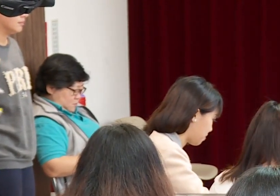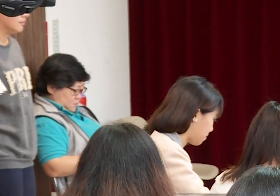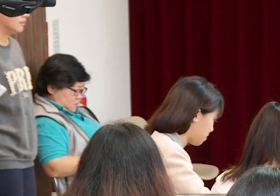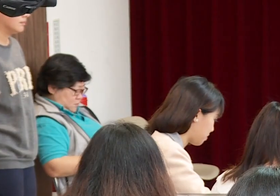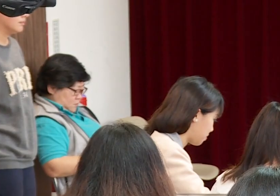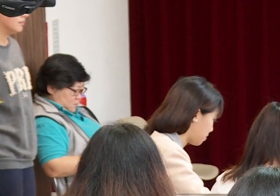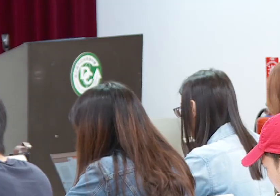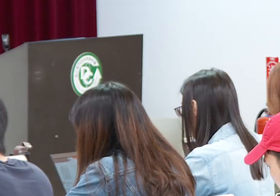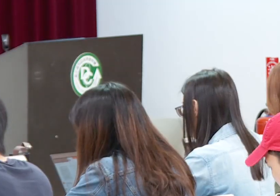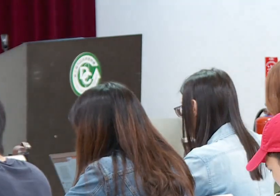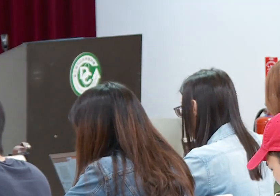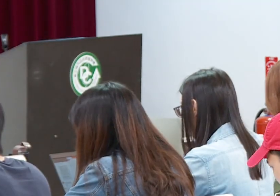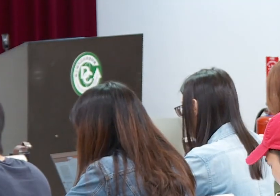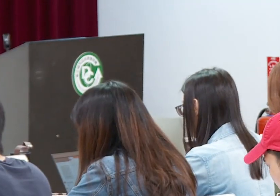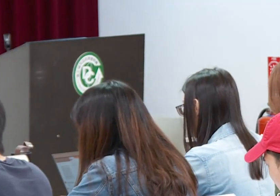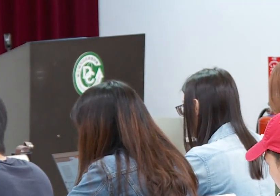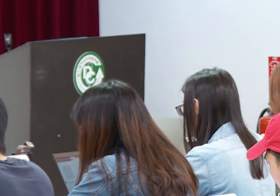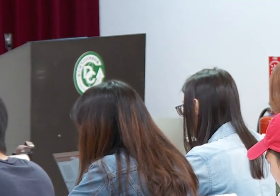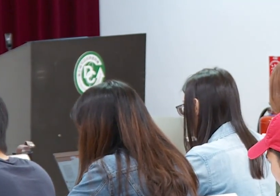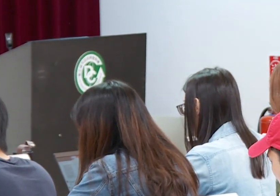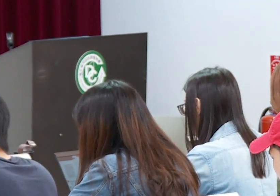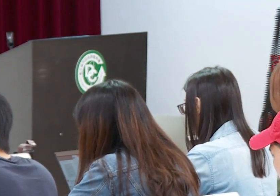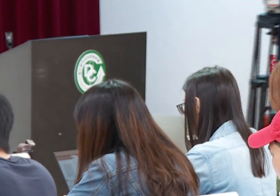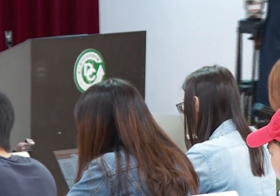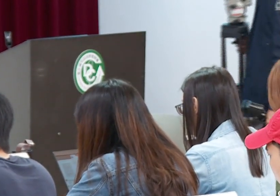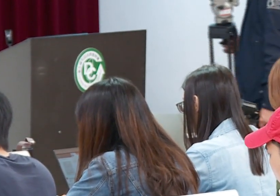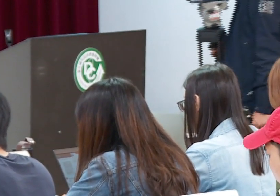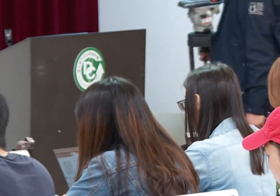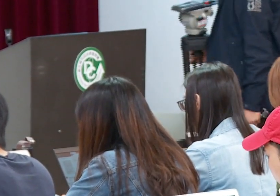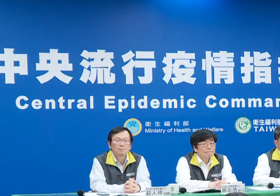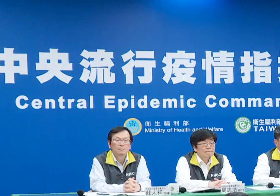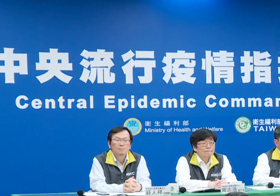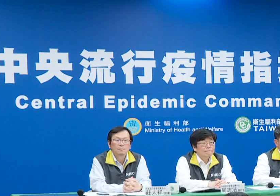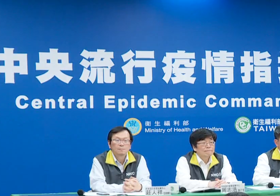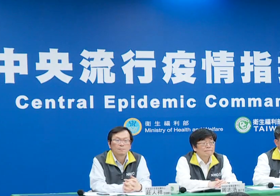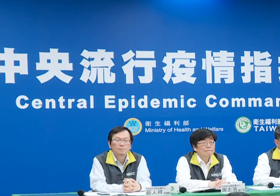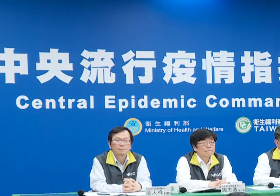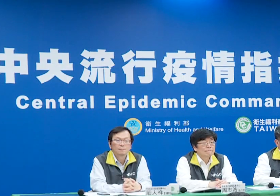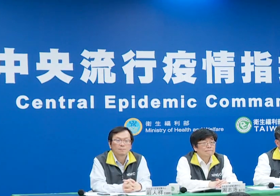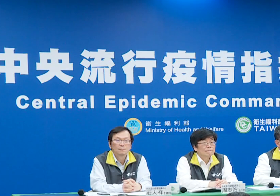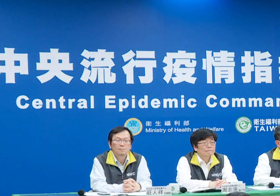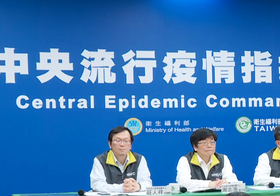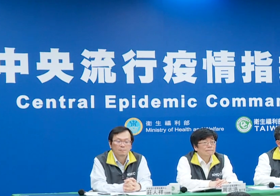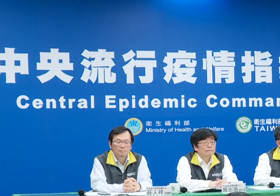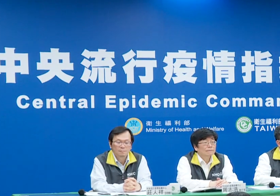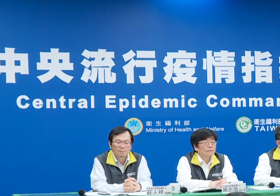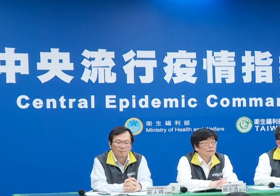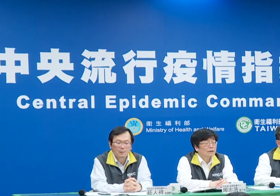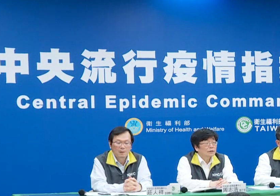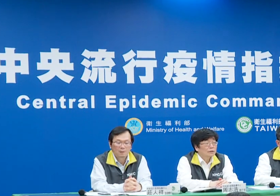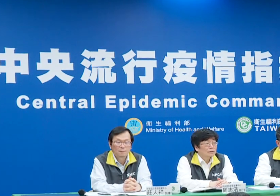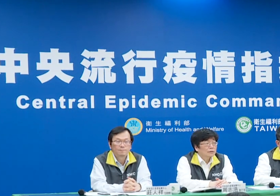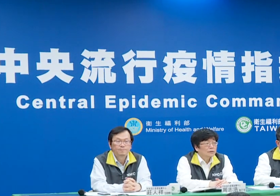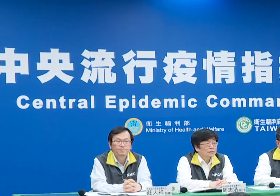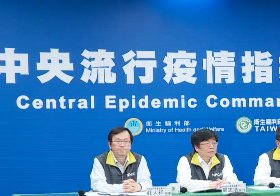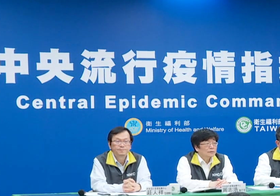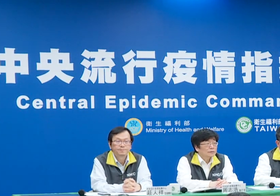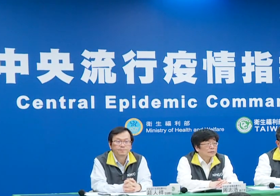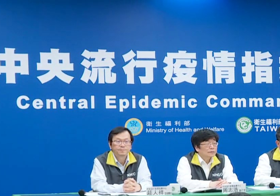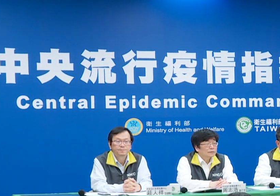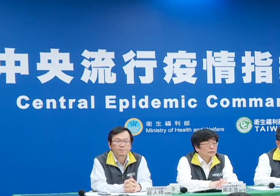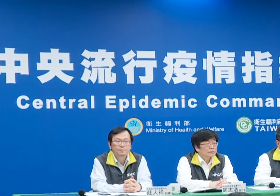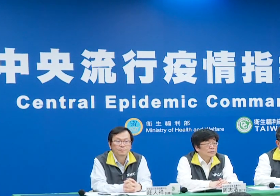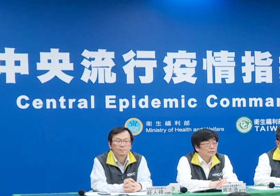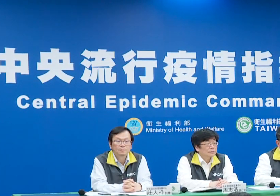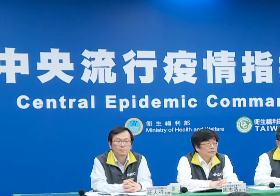旅游警示区，除非报准，否则不得出国，引起外界议论。26日，指挥中心再度表示，针对受到进出国令而